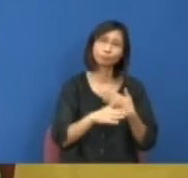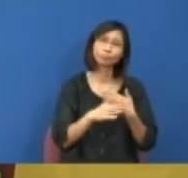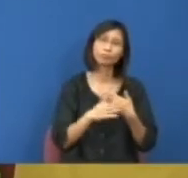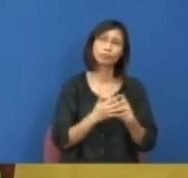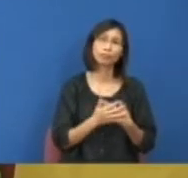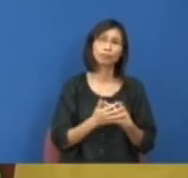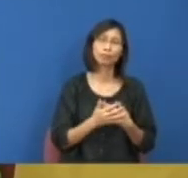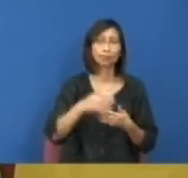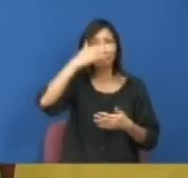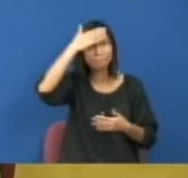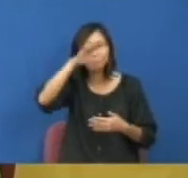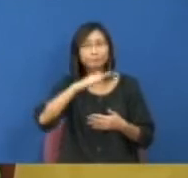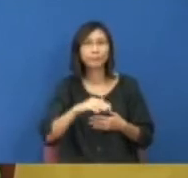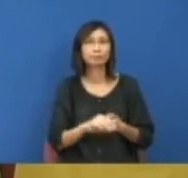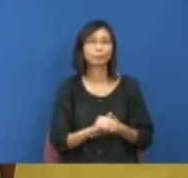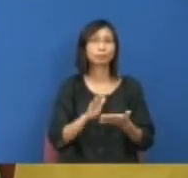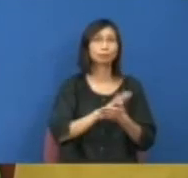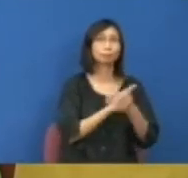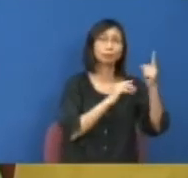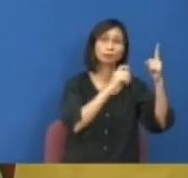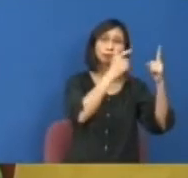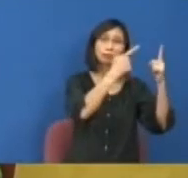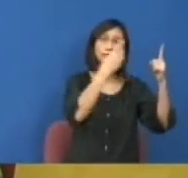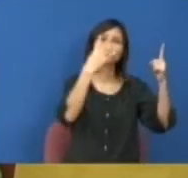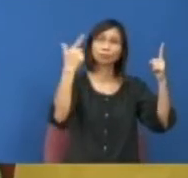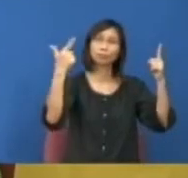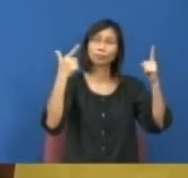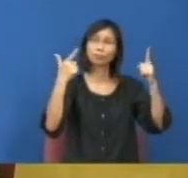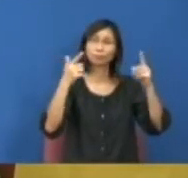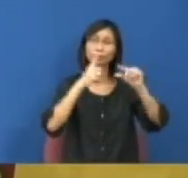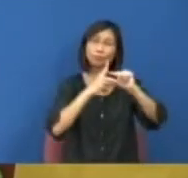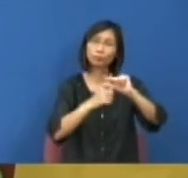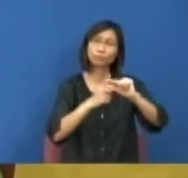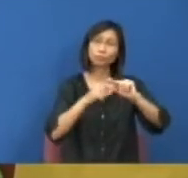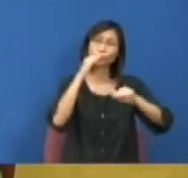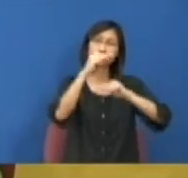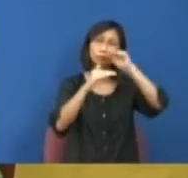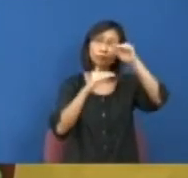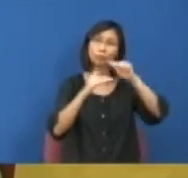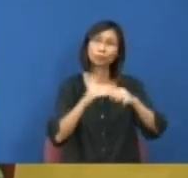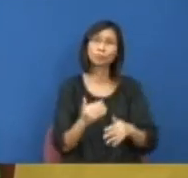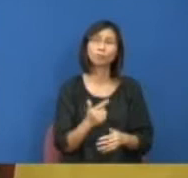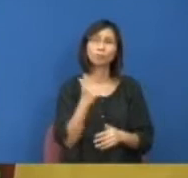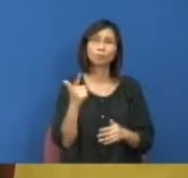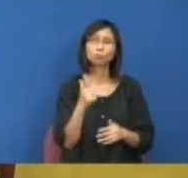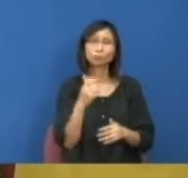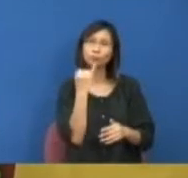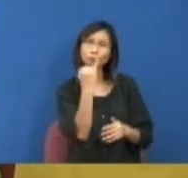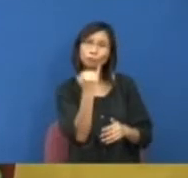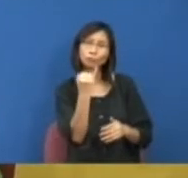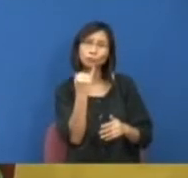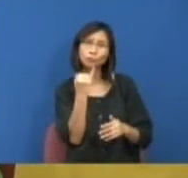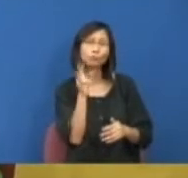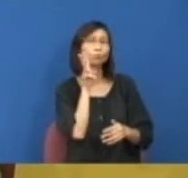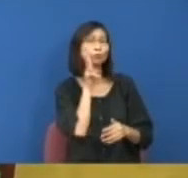喺理解1848年革命嘅時候，嗰啲中產階級咧， 很多時候有一些很負面的例子的。第一個負面例子就是